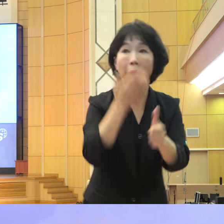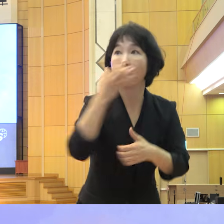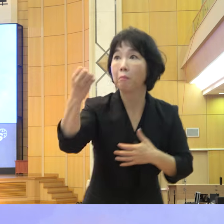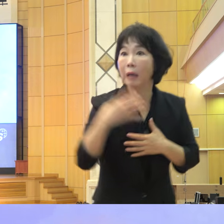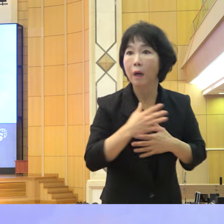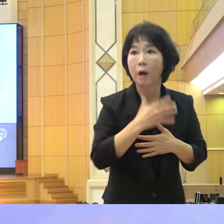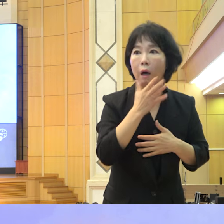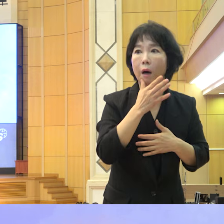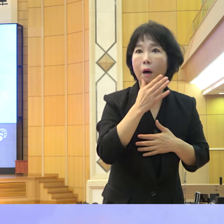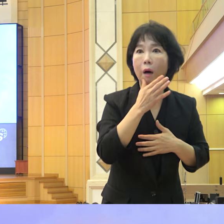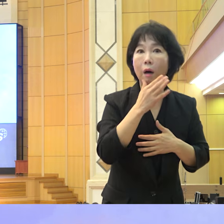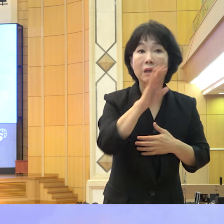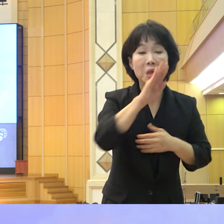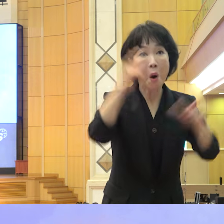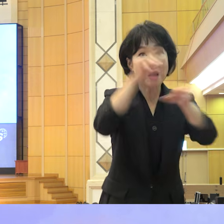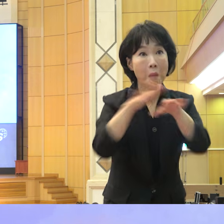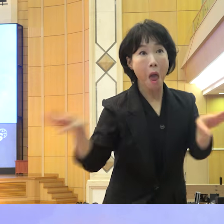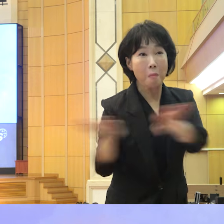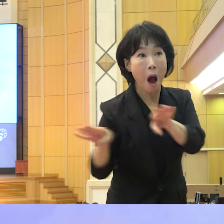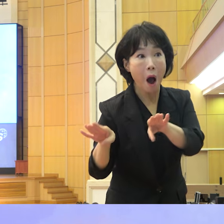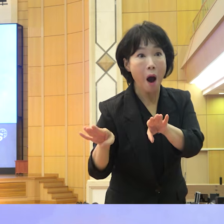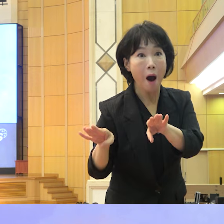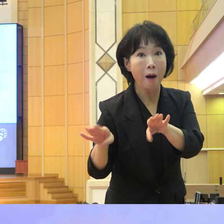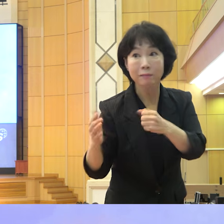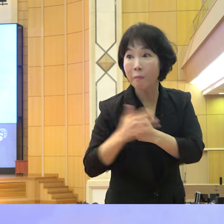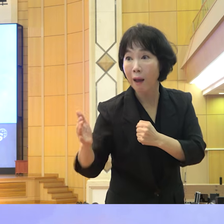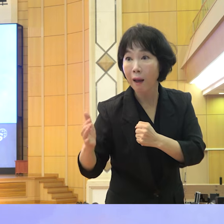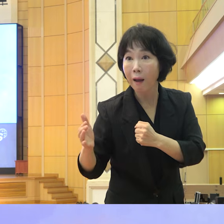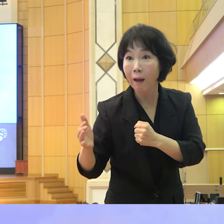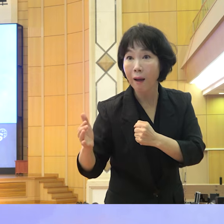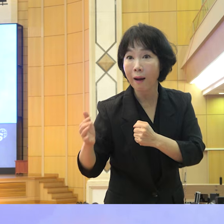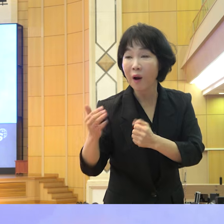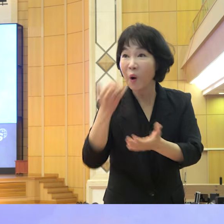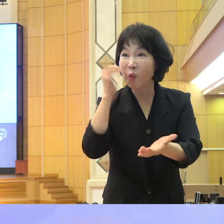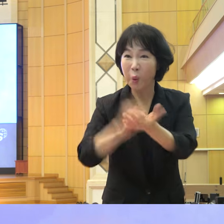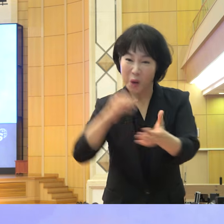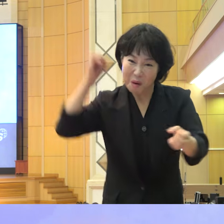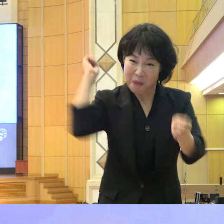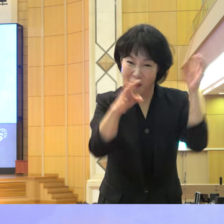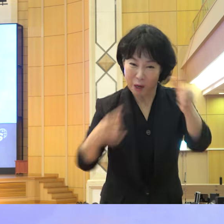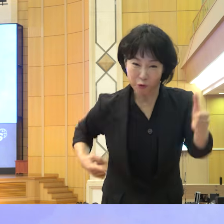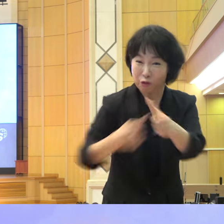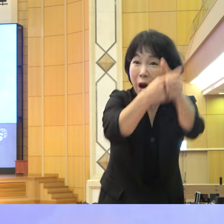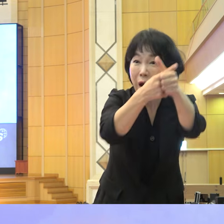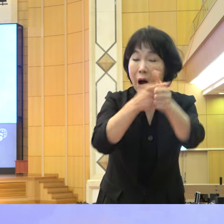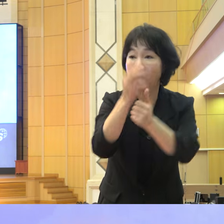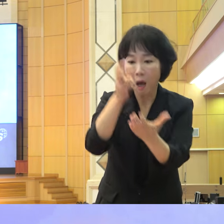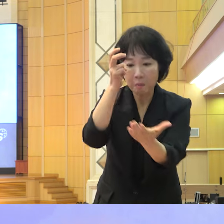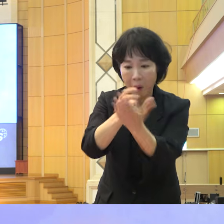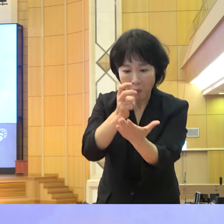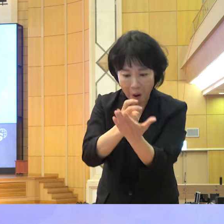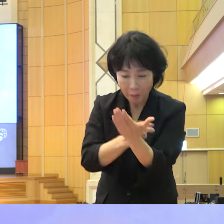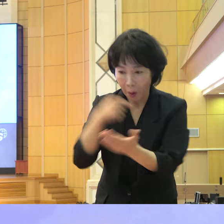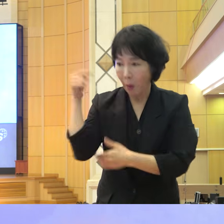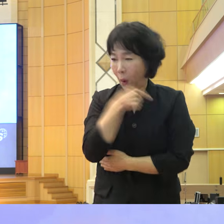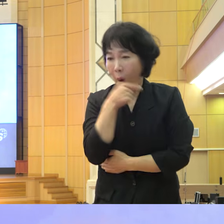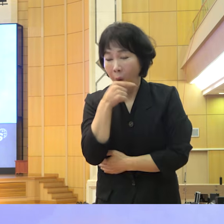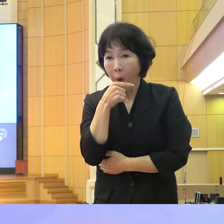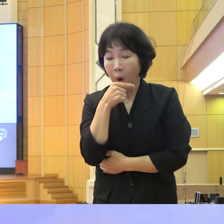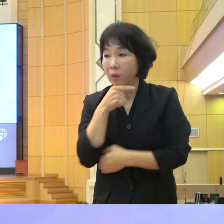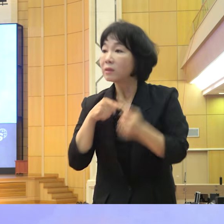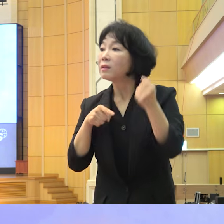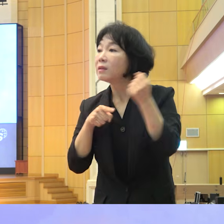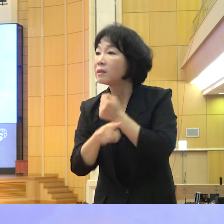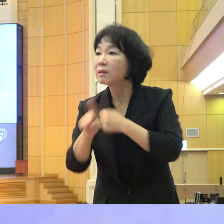도대체 이렇게 안식일을 한번 지키지 않았다고 해가지고 돌로 쳐 죽이라고 하는 율법의 말씀,